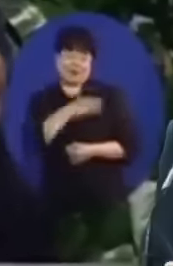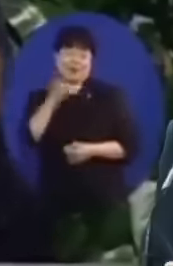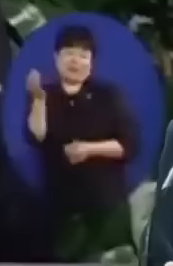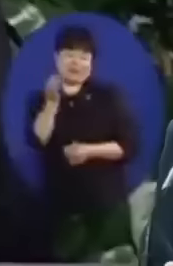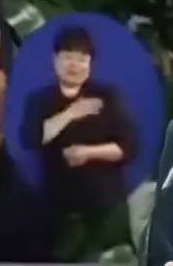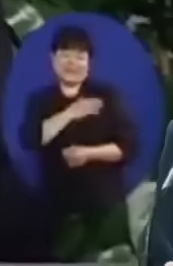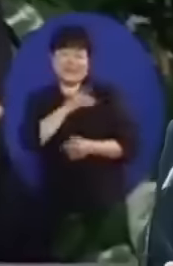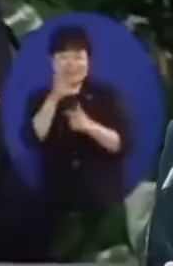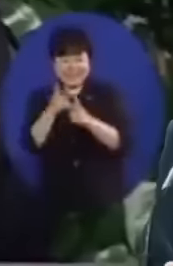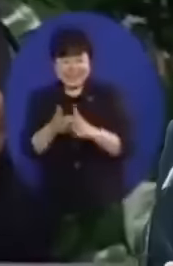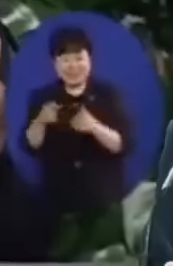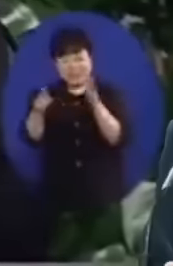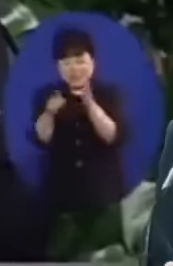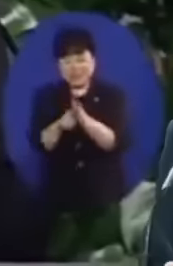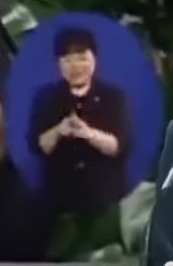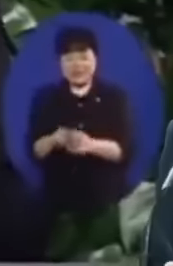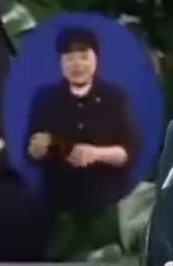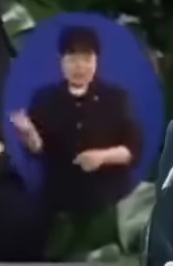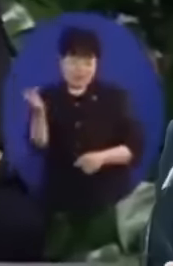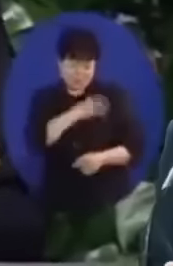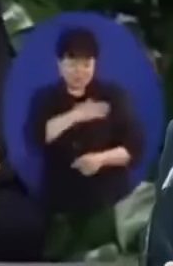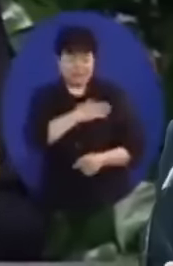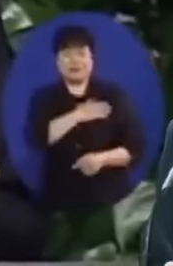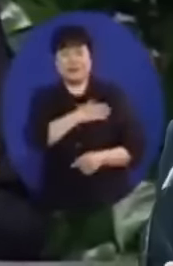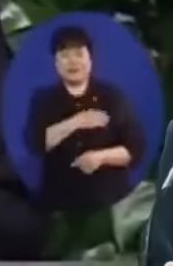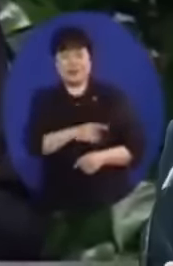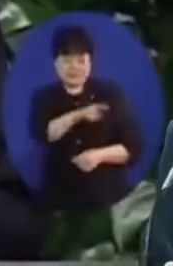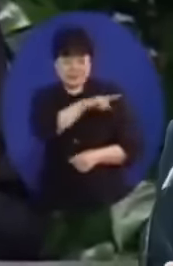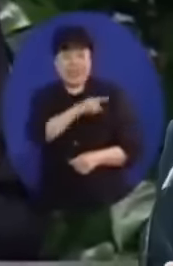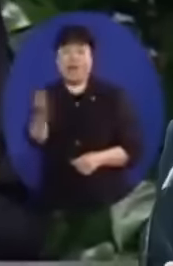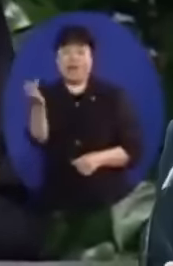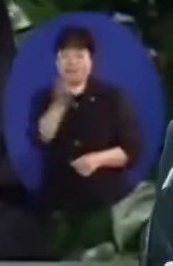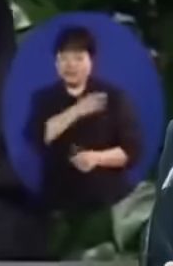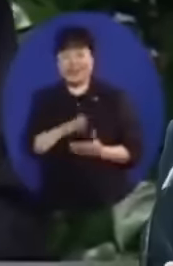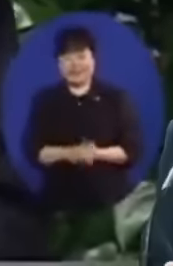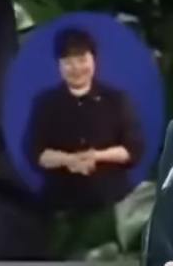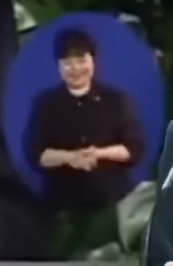부자 예수 믿는 사람보다 더 큰 부자가 없습니다.